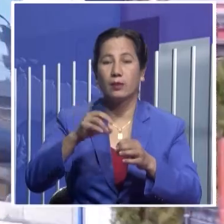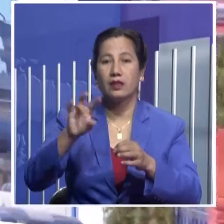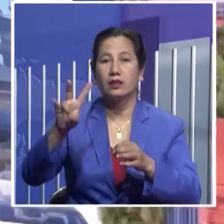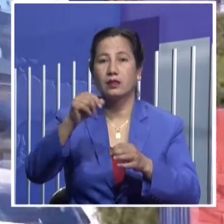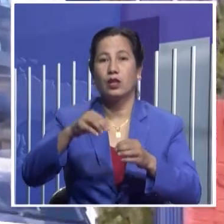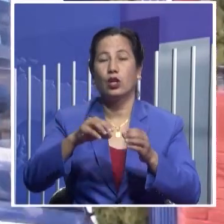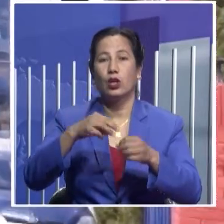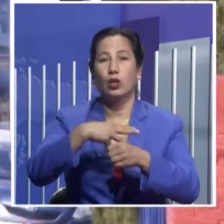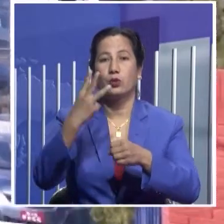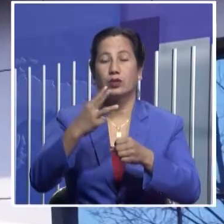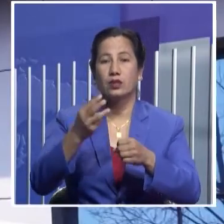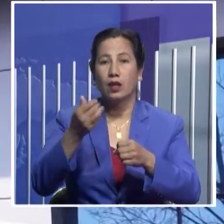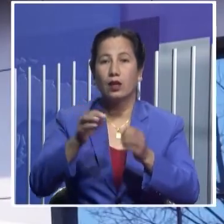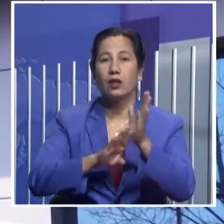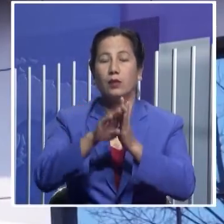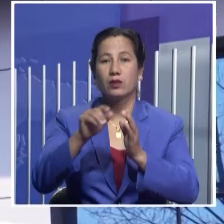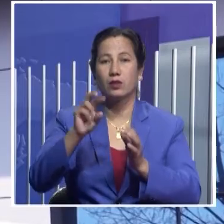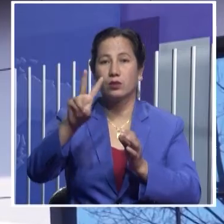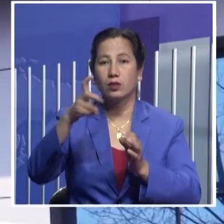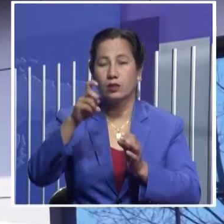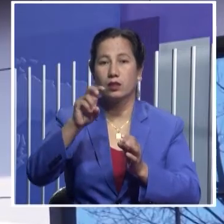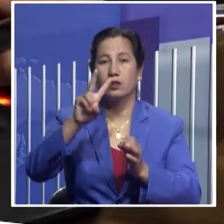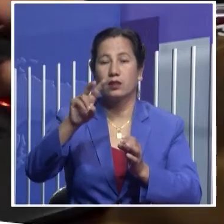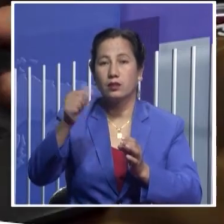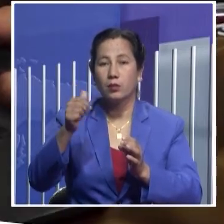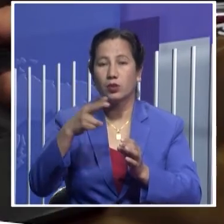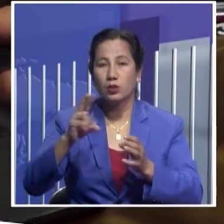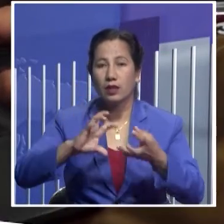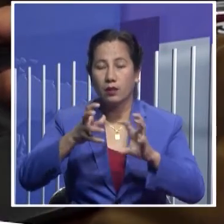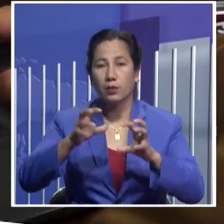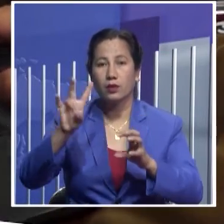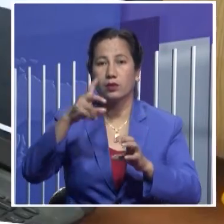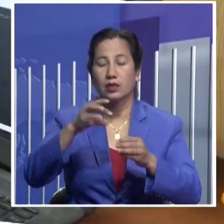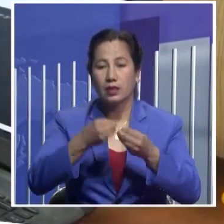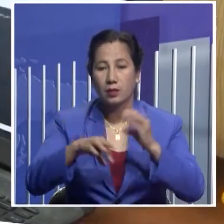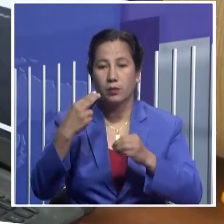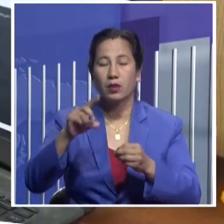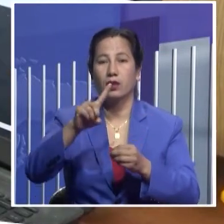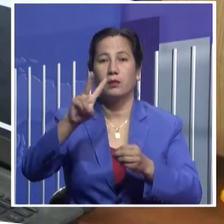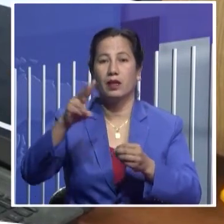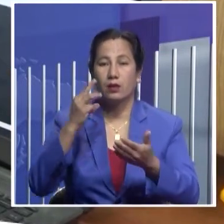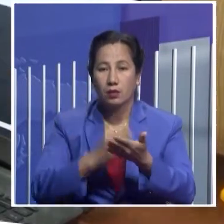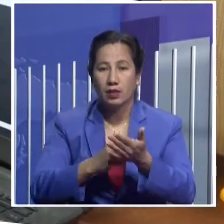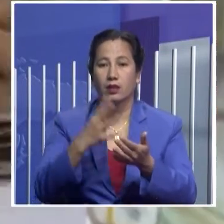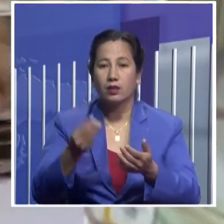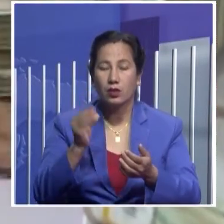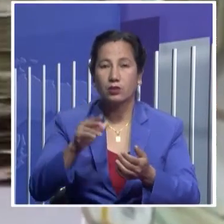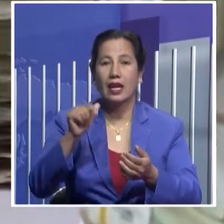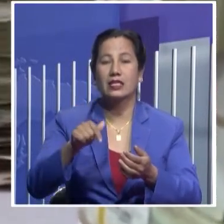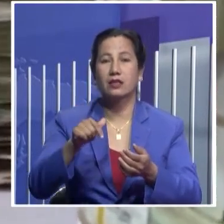उच्च अङ्कले बढेको छ। 226 वटा कम्पनीको सेयर कारोबार भएकोमा 12 वटाको मात्रै घटेको छ।